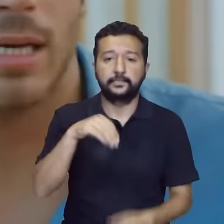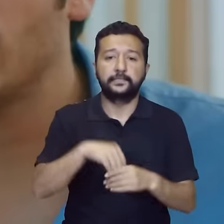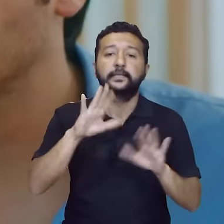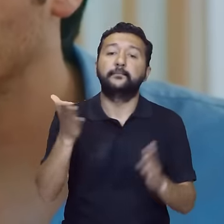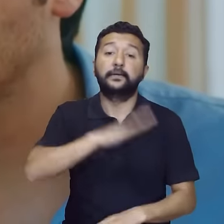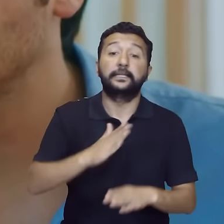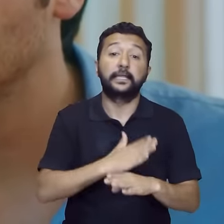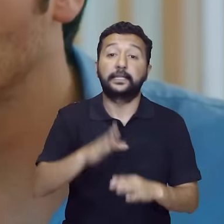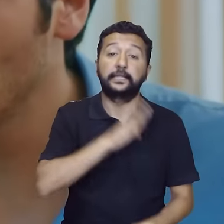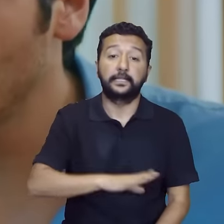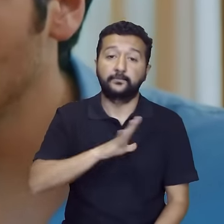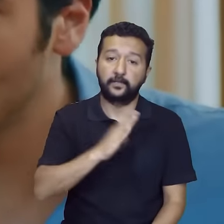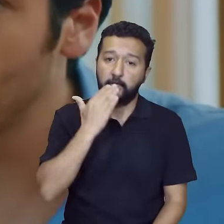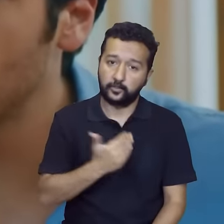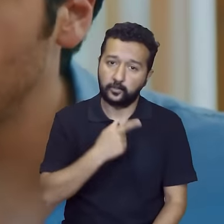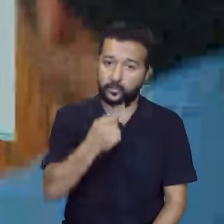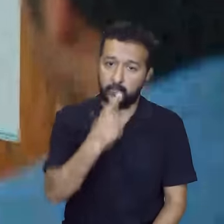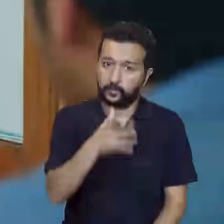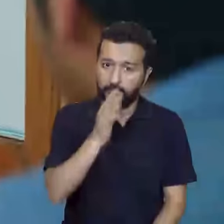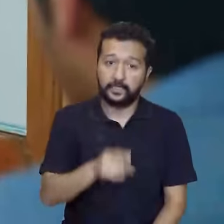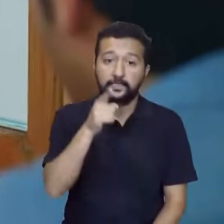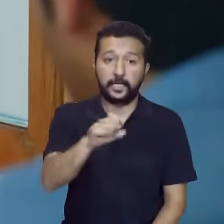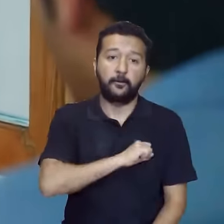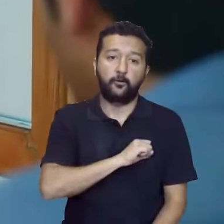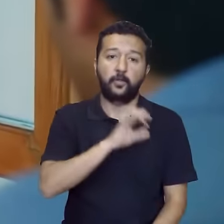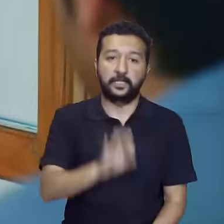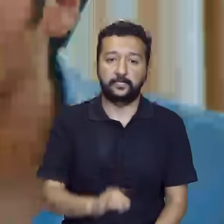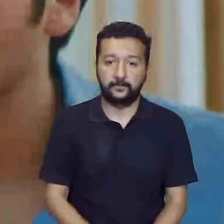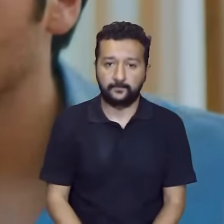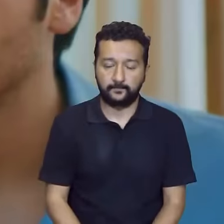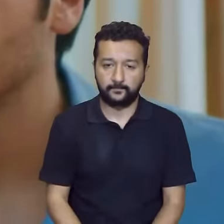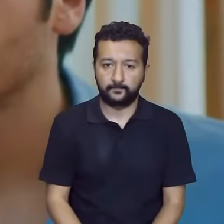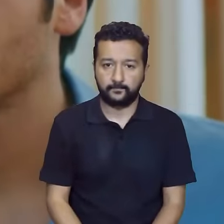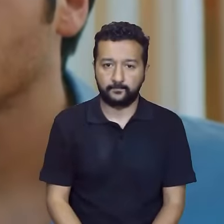Değil. Başka ne derdimiz varmış? Ha söyle, söyle ben de bileyim. Senin korkaklığın.